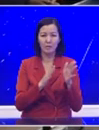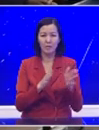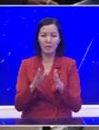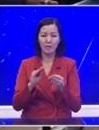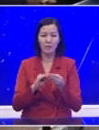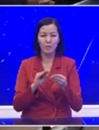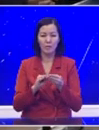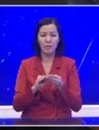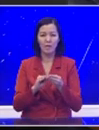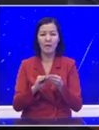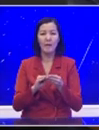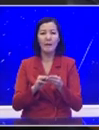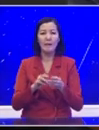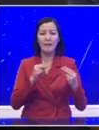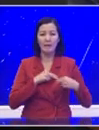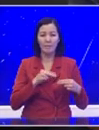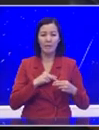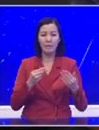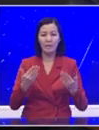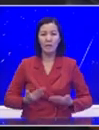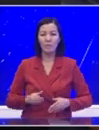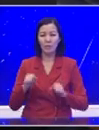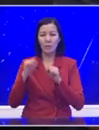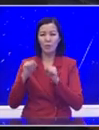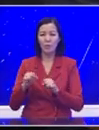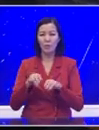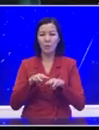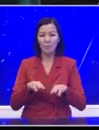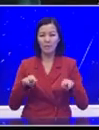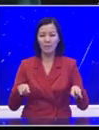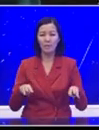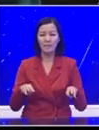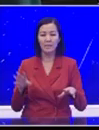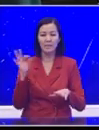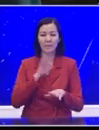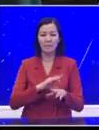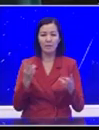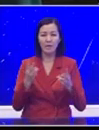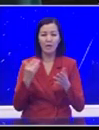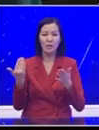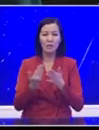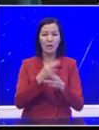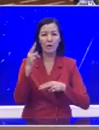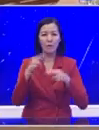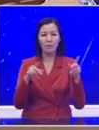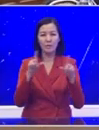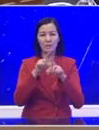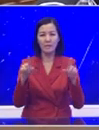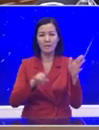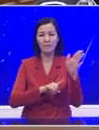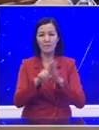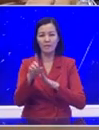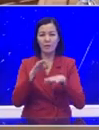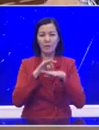және әлеуметті қорғау министрлігінің бұл ұсынысы өңірге тиімді болмақ. Оны орындау үшін жаңа құрылыс нысандарын бастау керек. Онда да